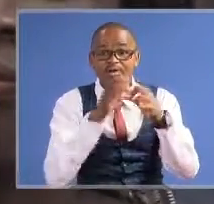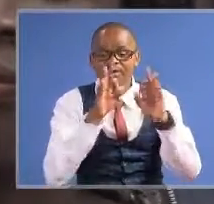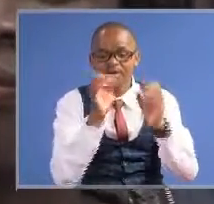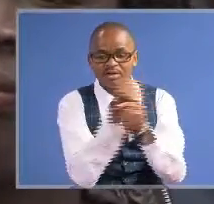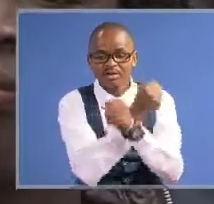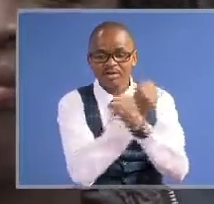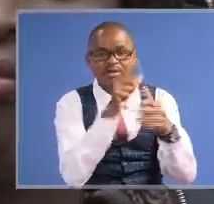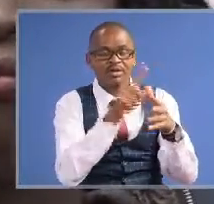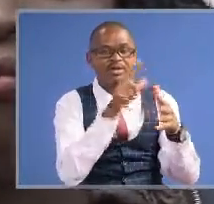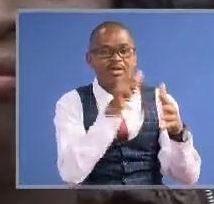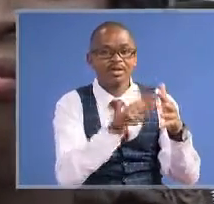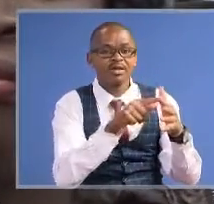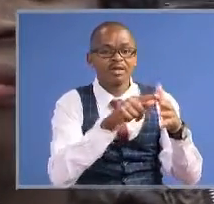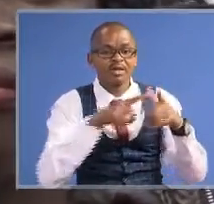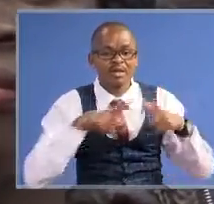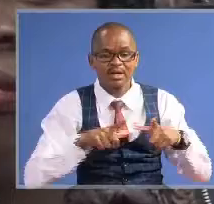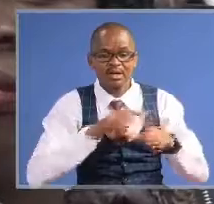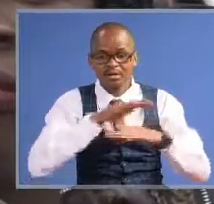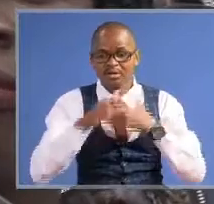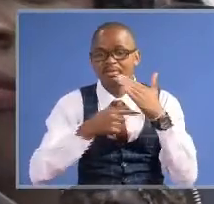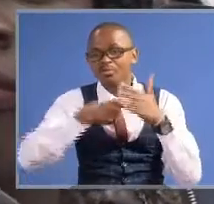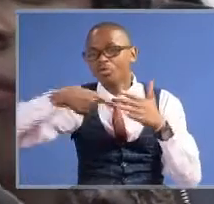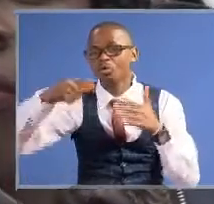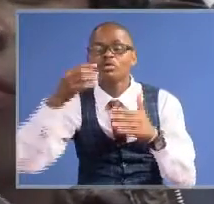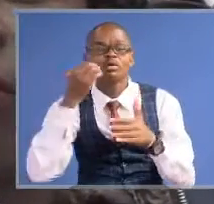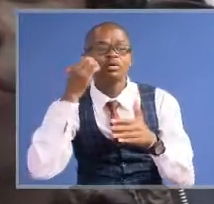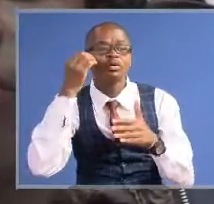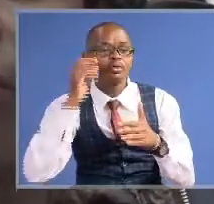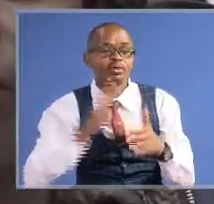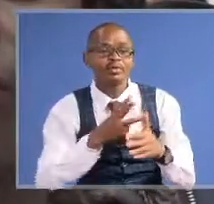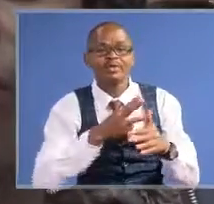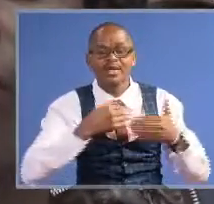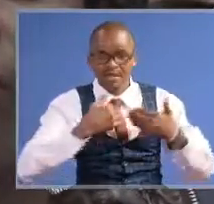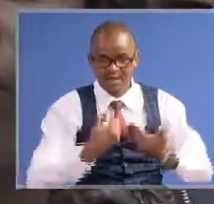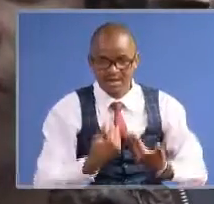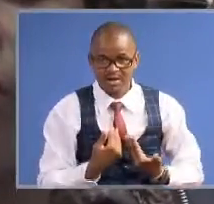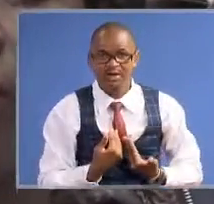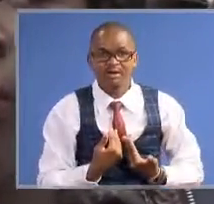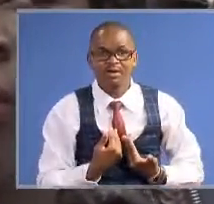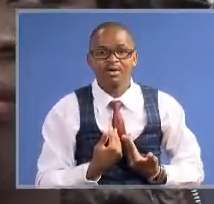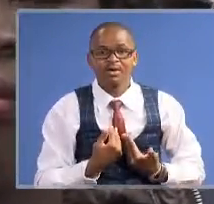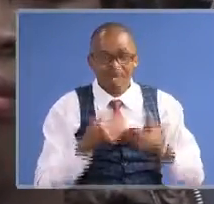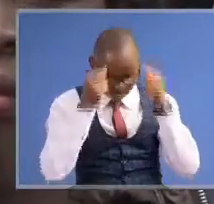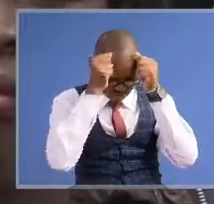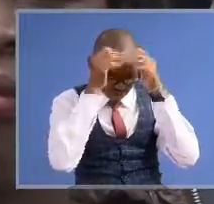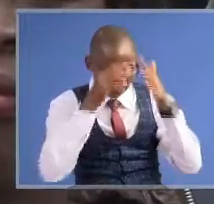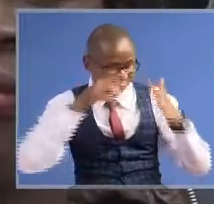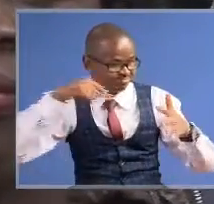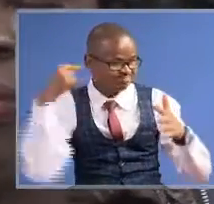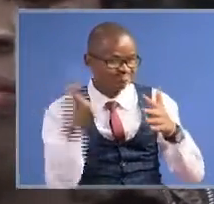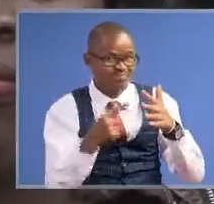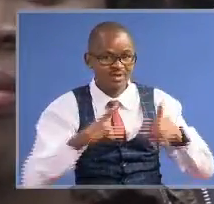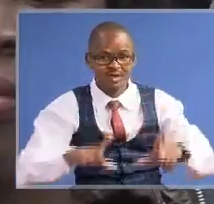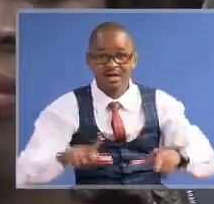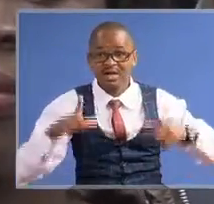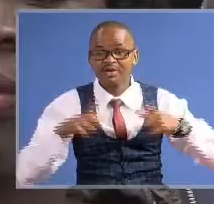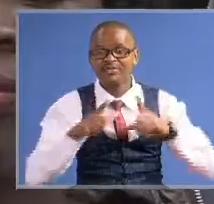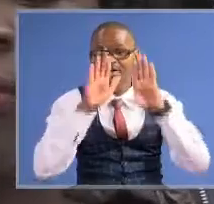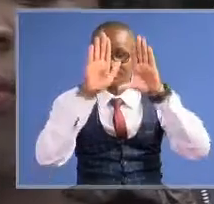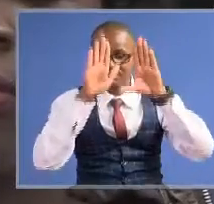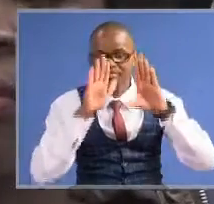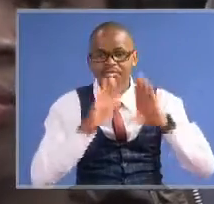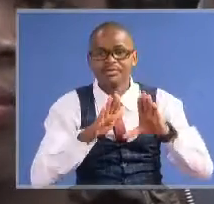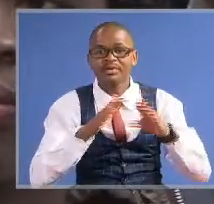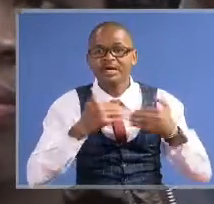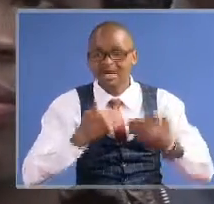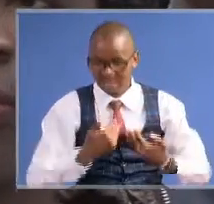unable to do their jobs, let them, all of them, go home. We are tired of seeing comrades being beaten up. Our lives are important. We